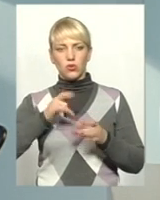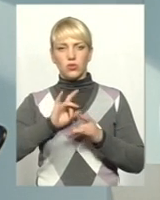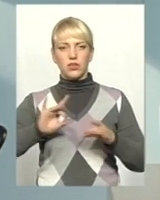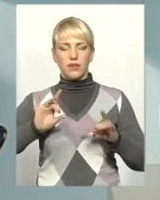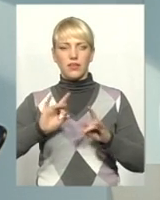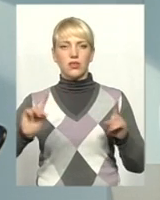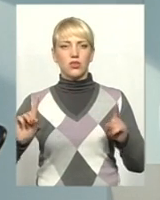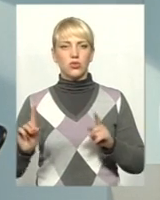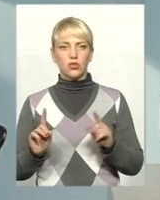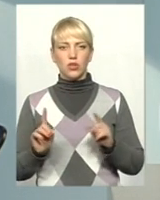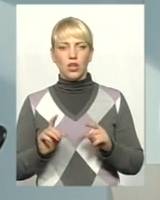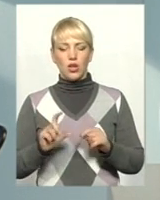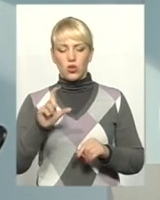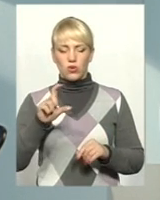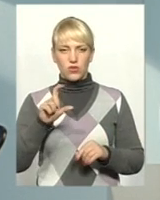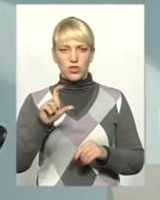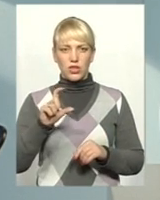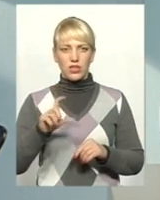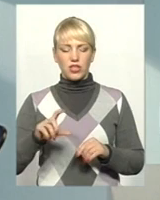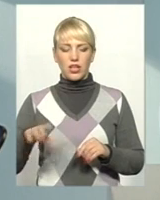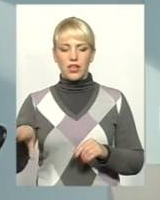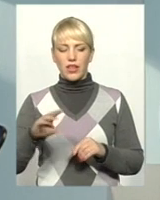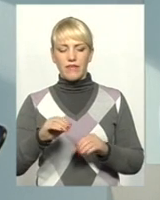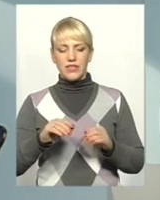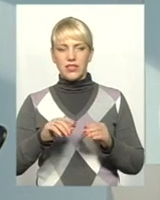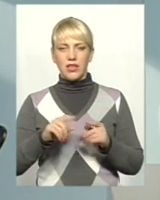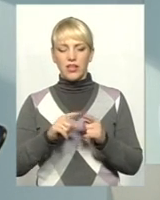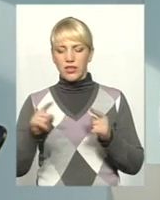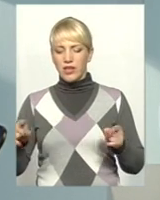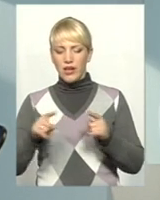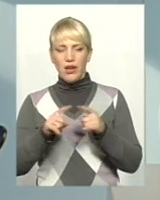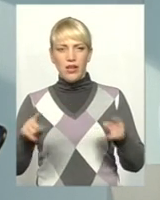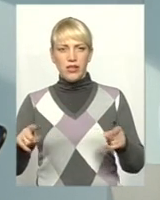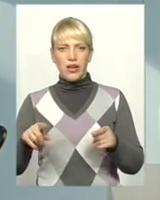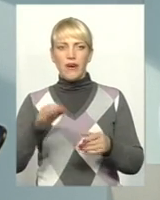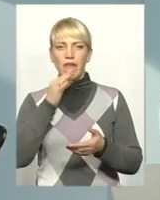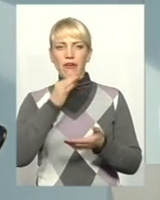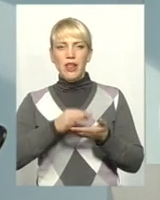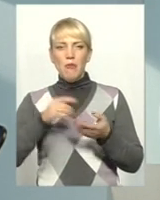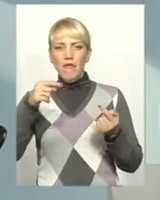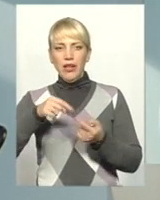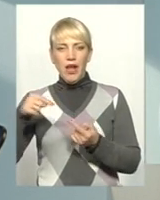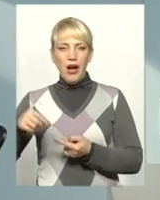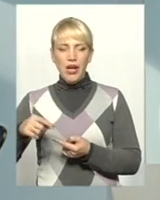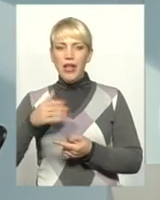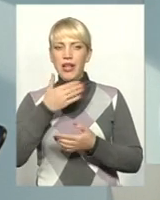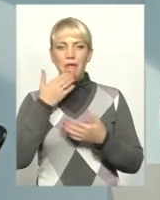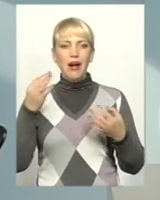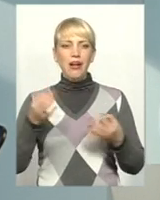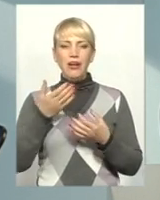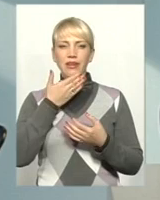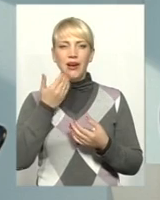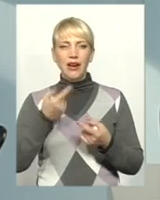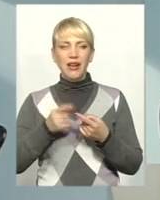що товщина шара на всіх наших ділянках відповідає. Нігде немає товщини